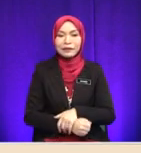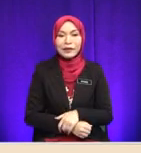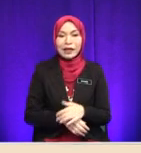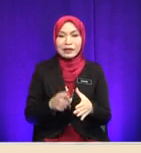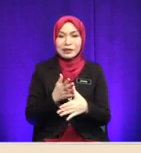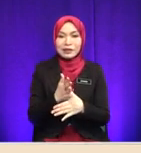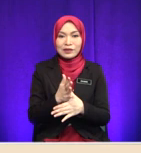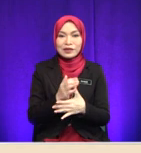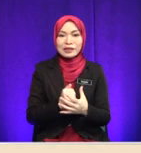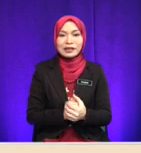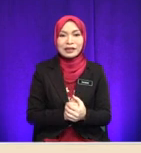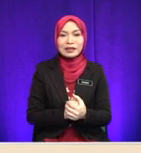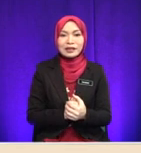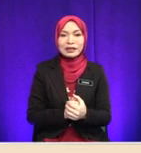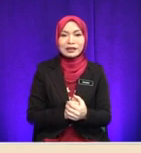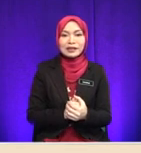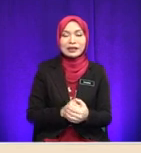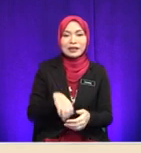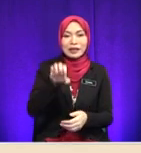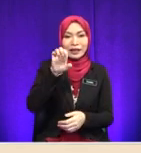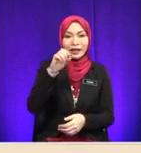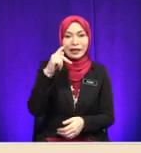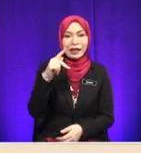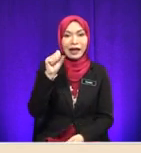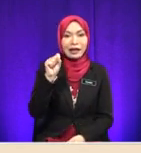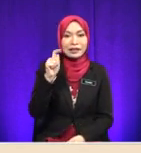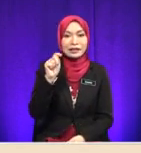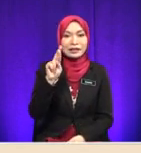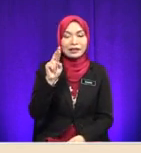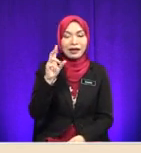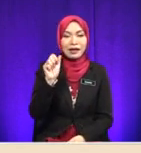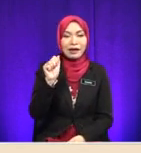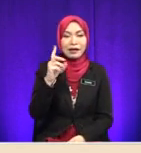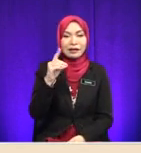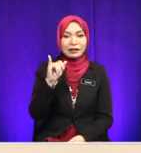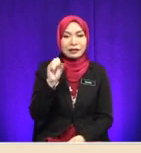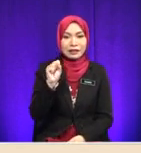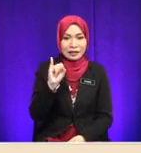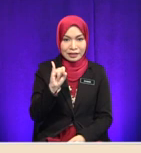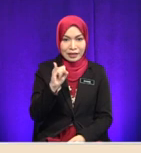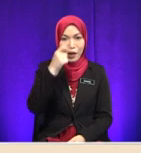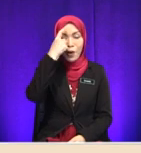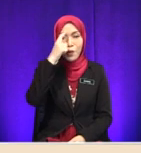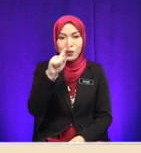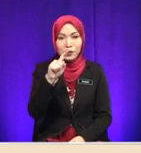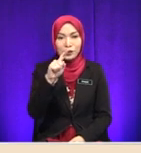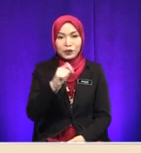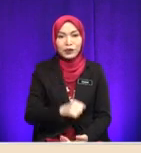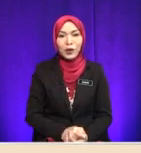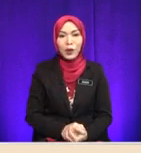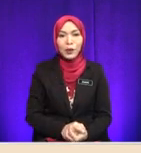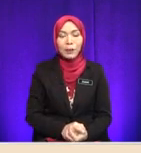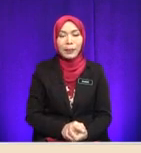bermaksud pengembalian penjenayah oleh sesebuah negara ke tempat negara penjenayah dilakukan